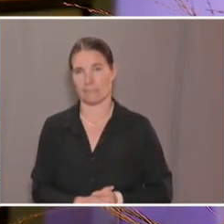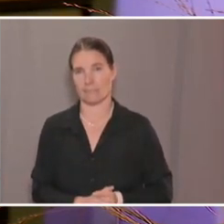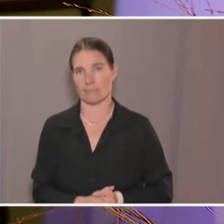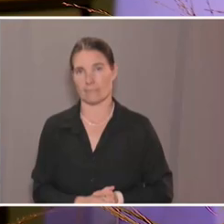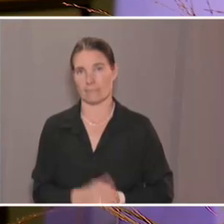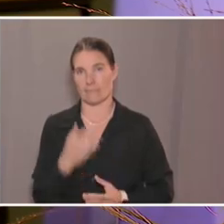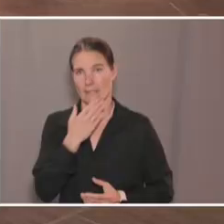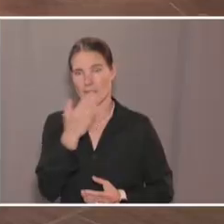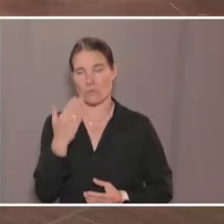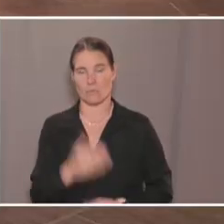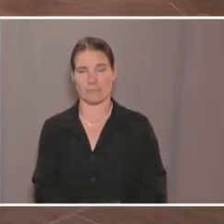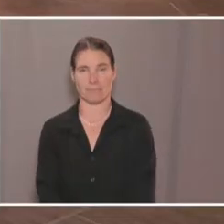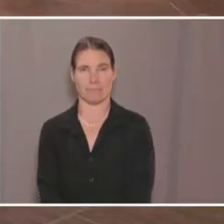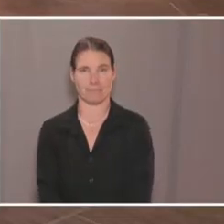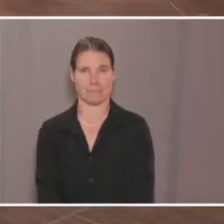Dankeschön.